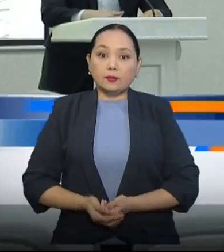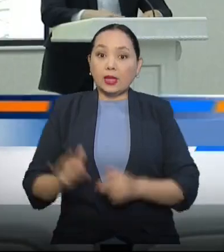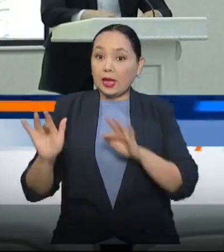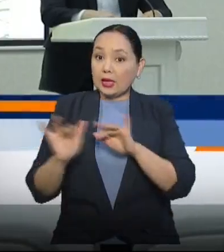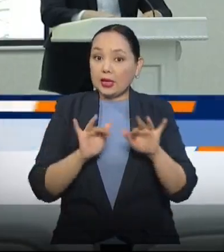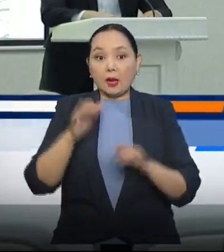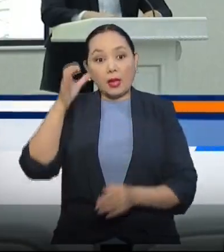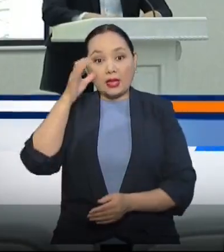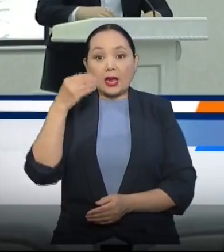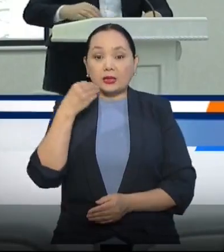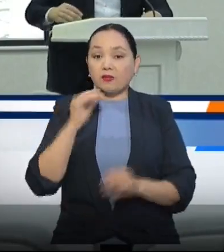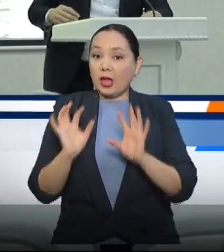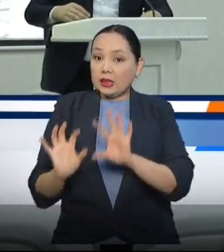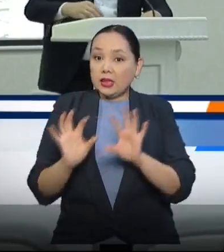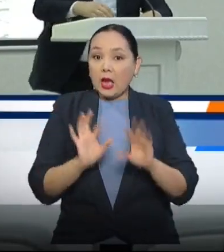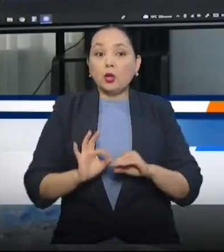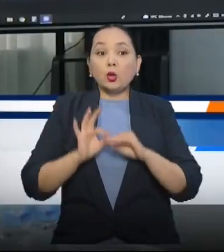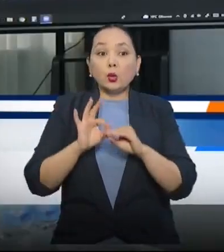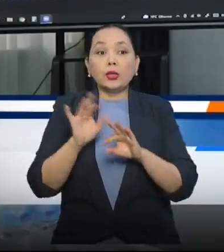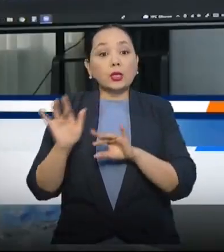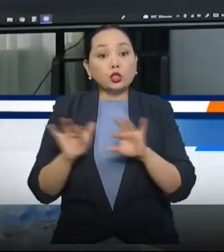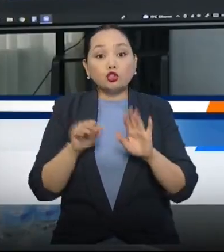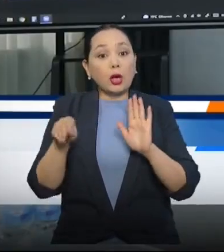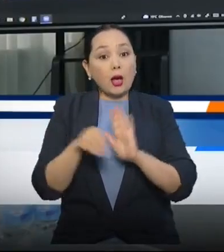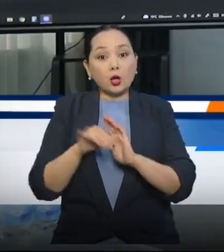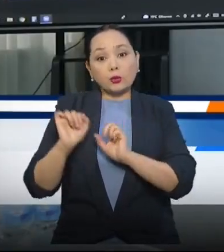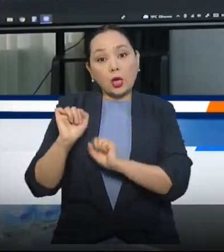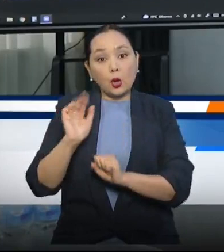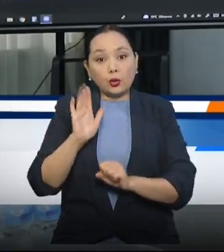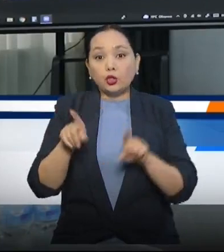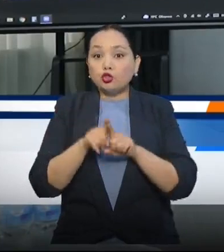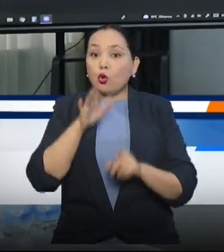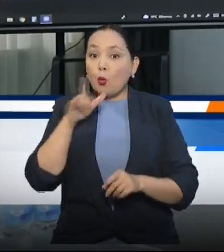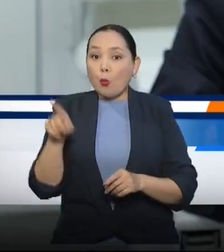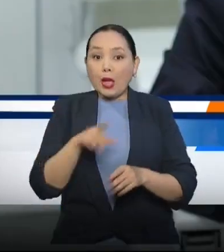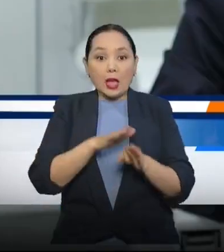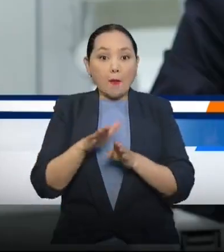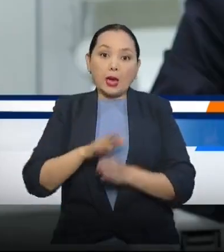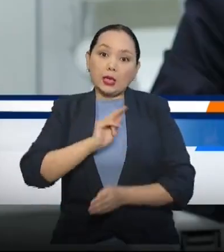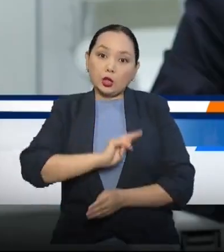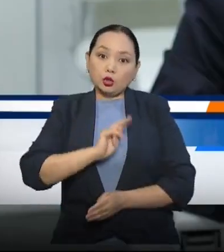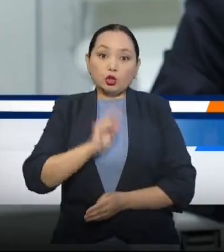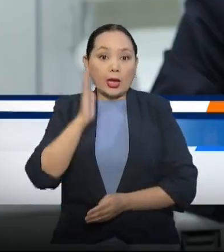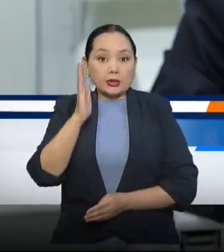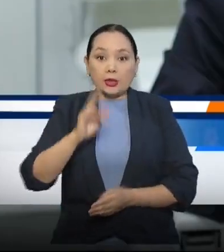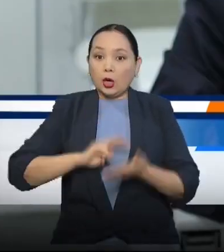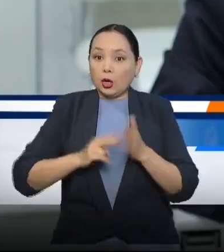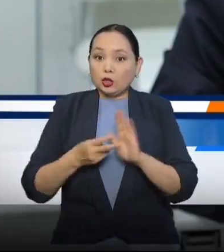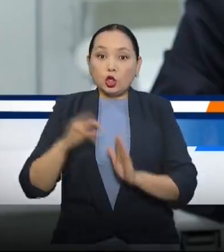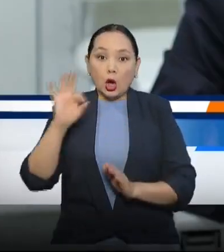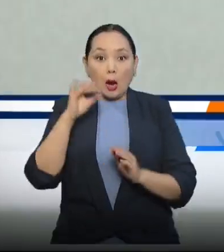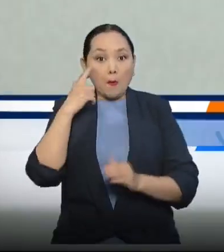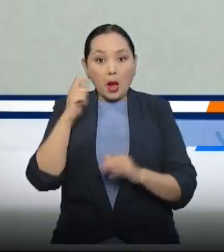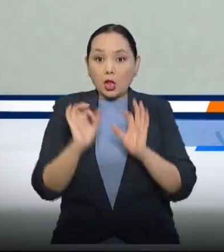Tadbirda ta'lim sifatini ta'minlash maqsadida o'tkaziladigan jarayonlarda korrupsiyani oldini olish bo'yicha shu paytga qadar amalga oshirilgan ishlar va istiqbolli rejalar haqida